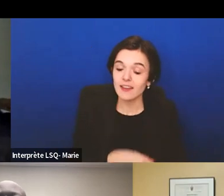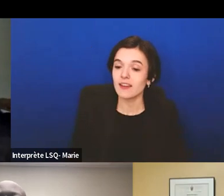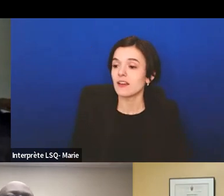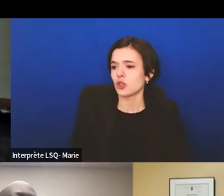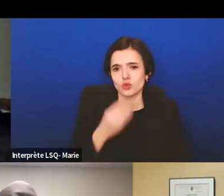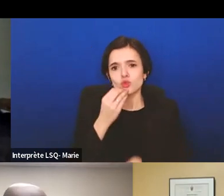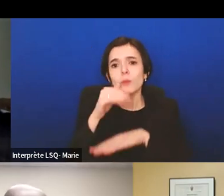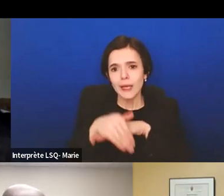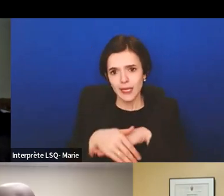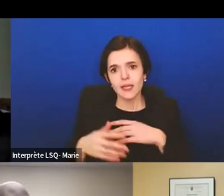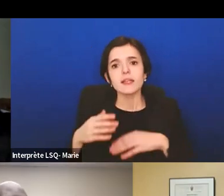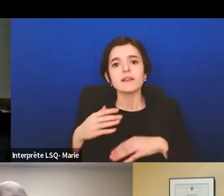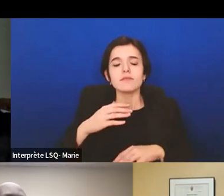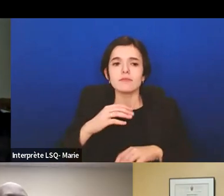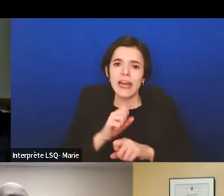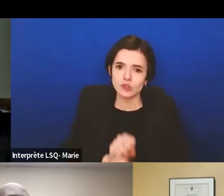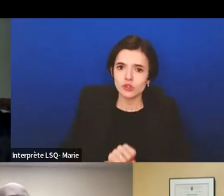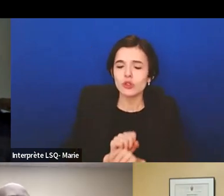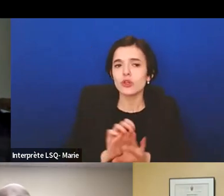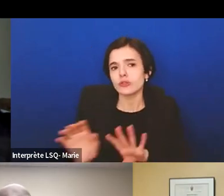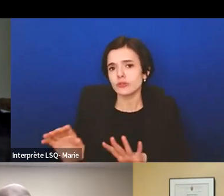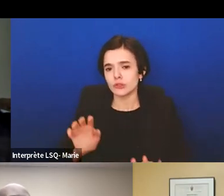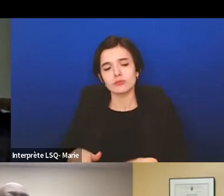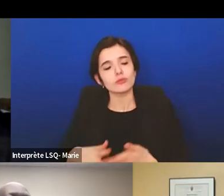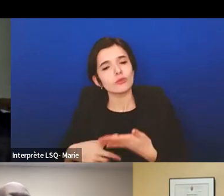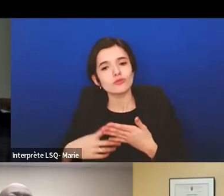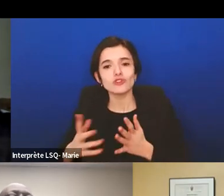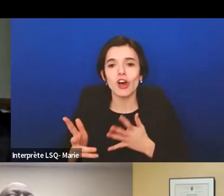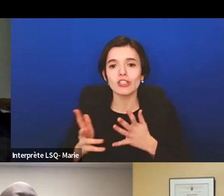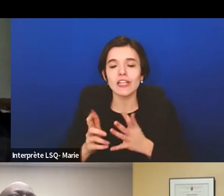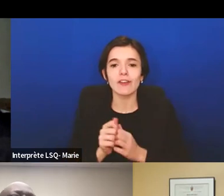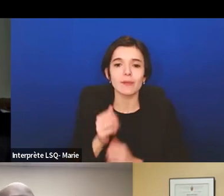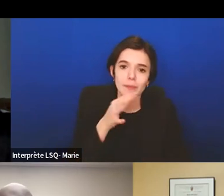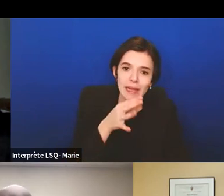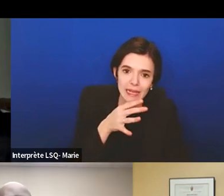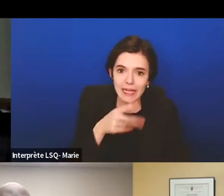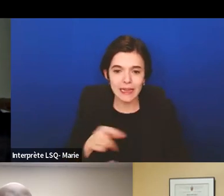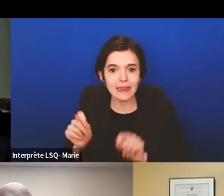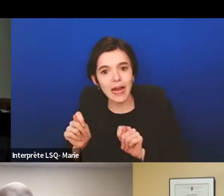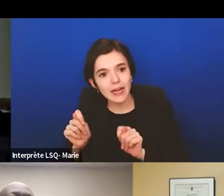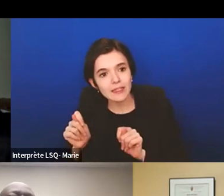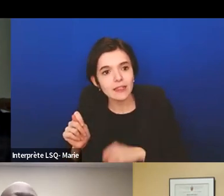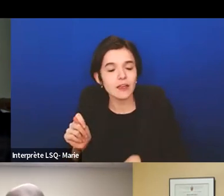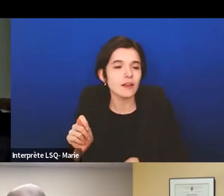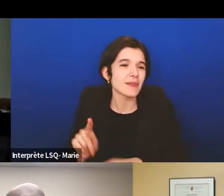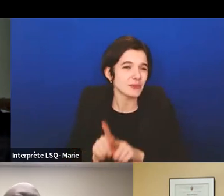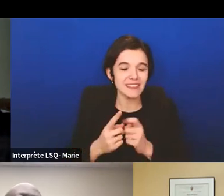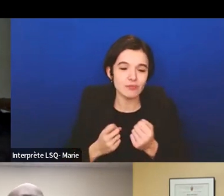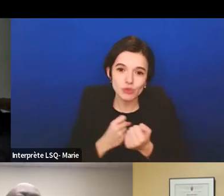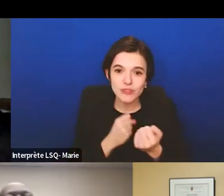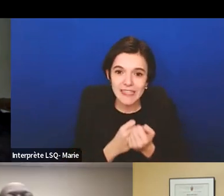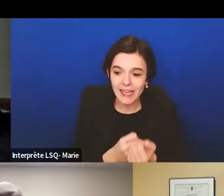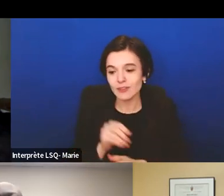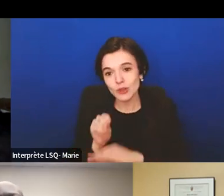en général, pour s'entretenir avec leur mère ou leur tante, mais aussi nous donner un coup de main en